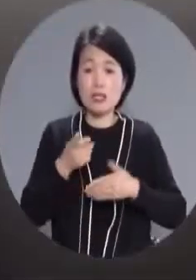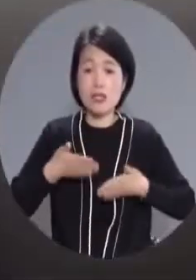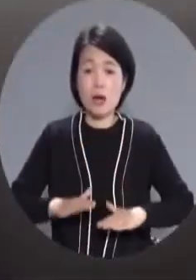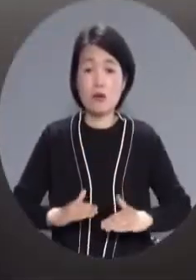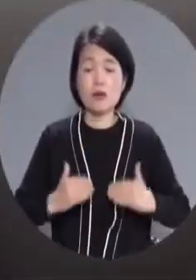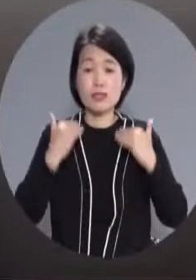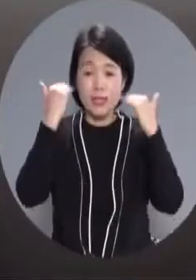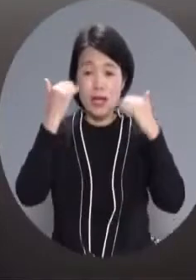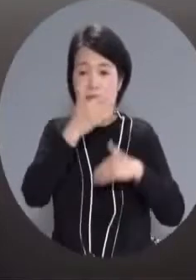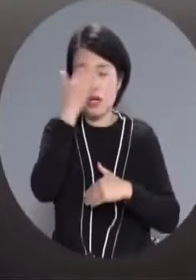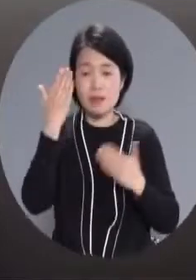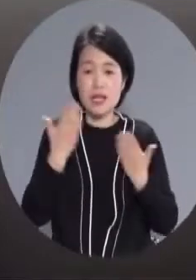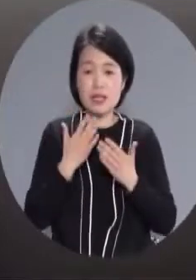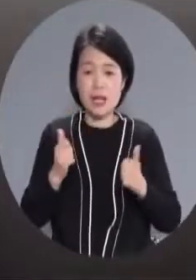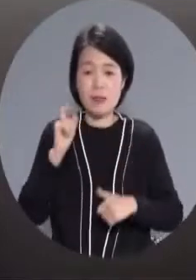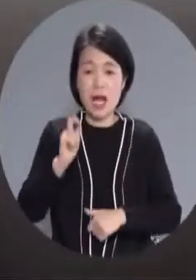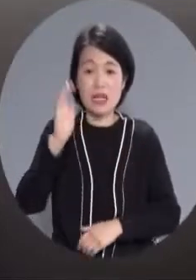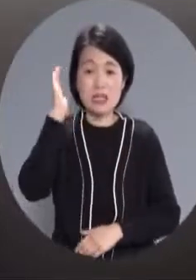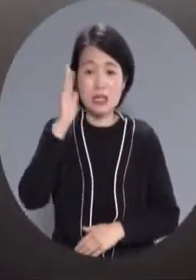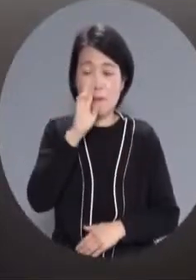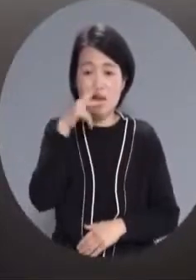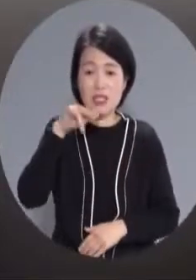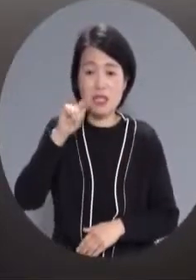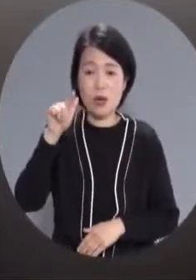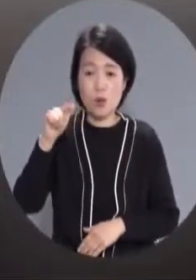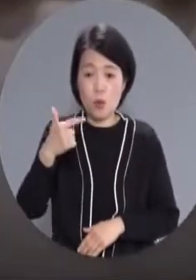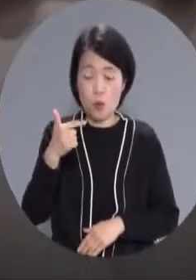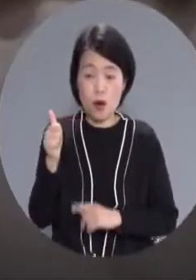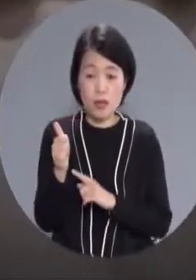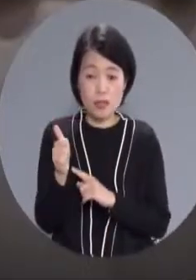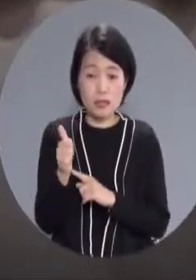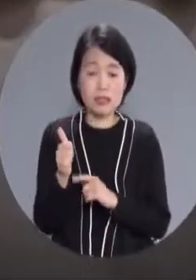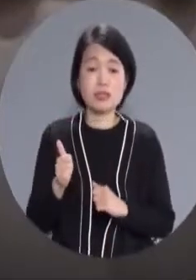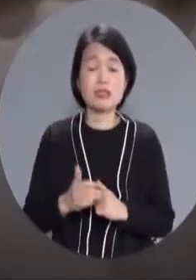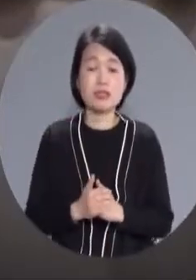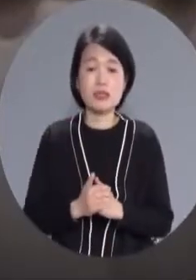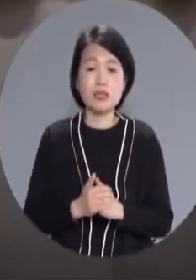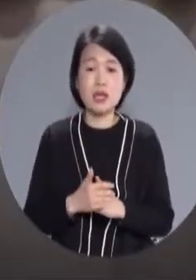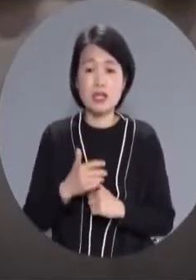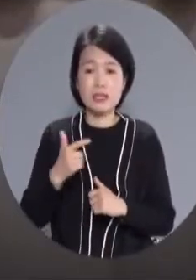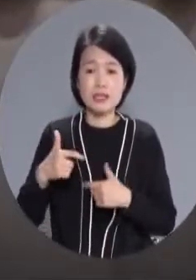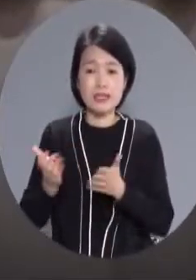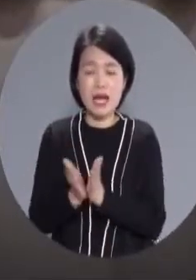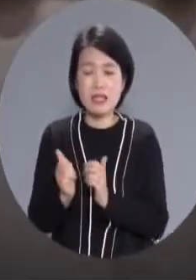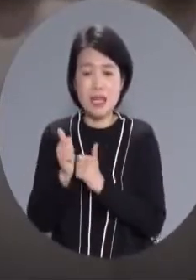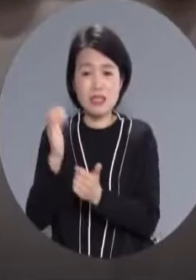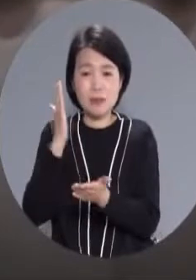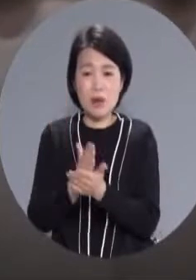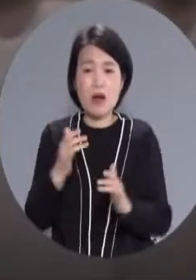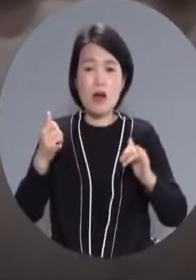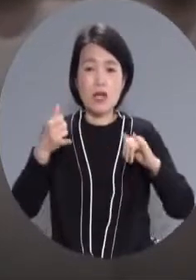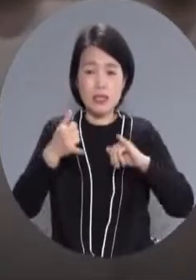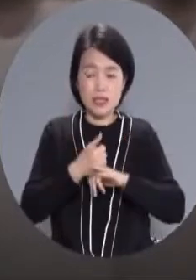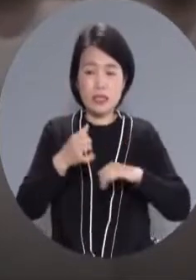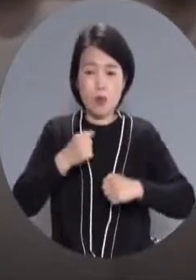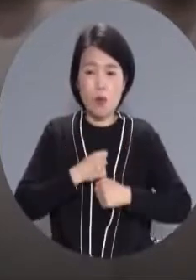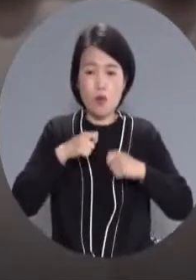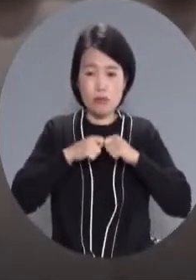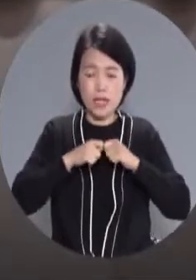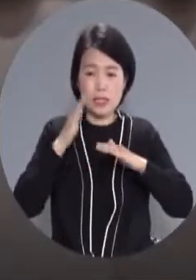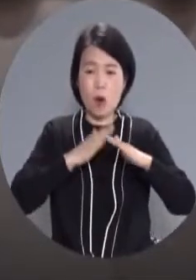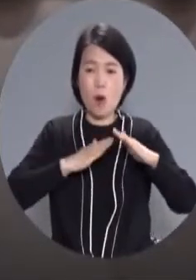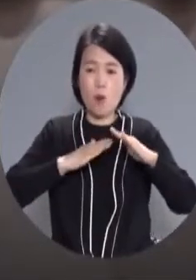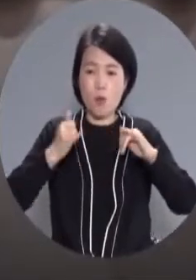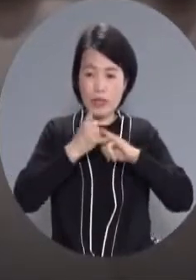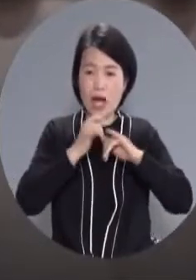자란 젊은 일꾼 임을 강조하고 있는 박진구 원전 전남도 의원은 거대 담론이 아닌 지킬 수 있는 구체적인 정책을 0 약하게